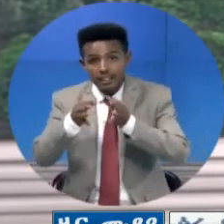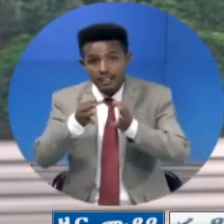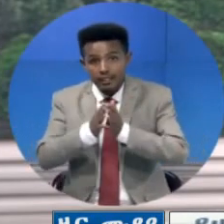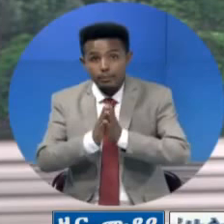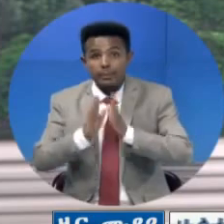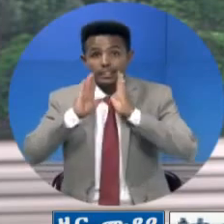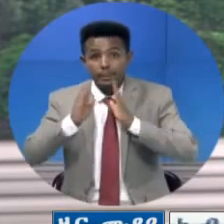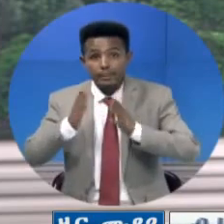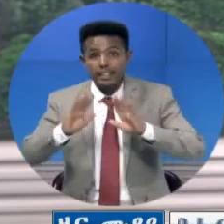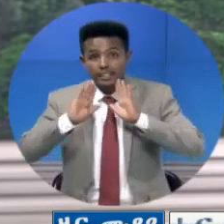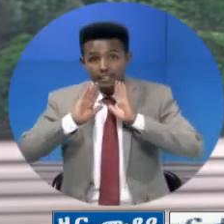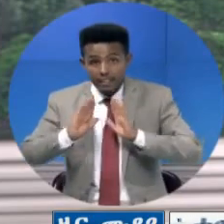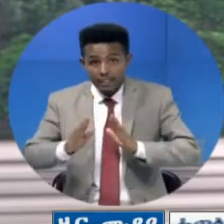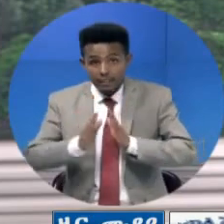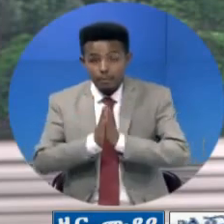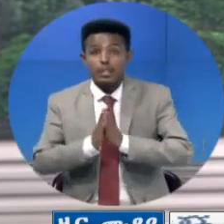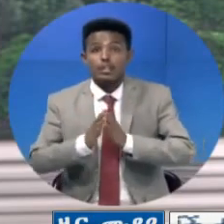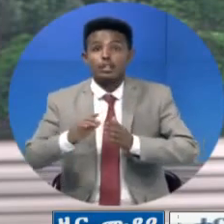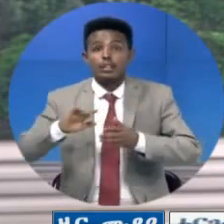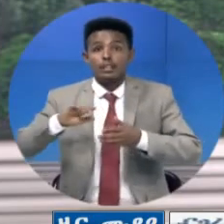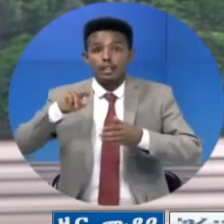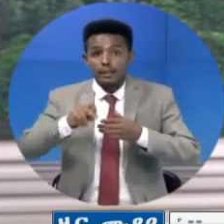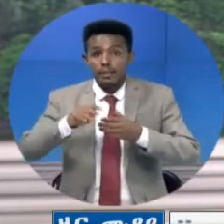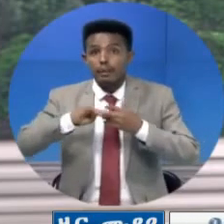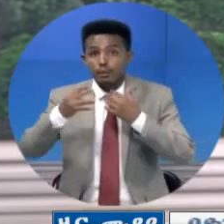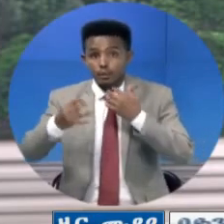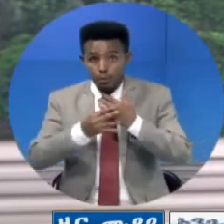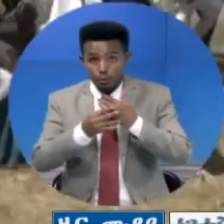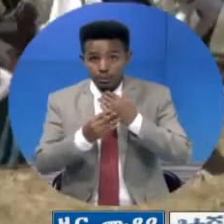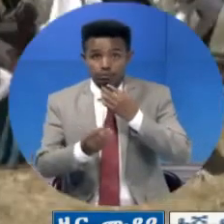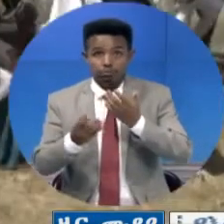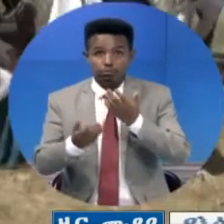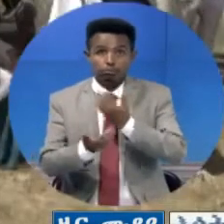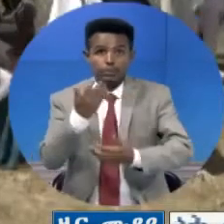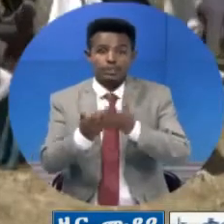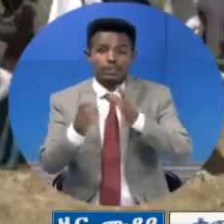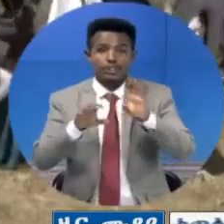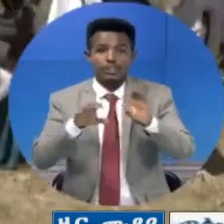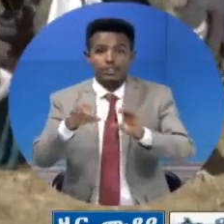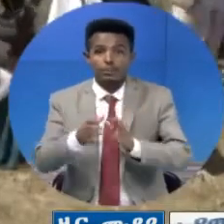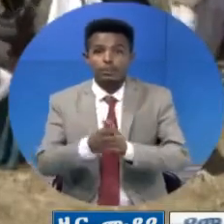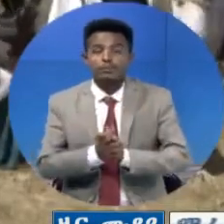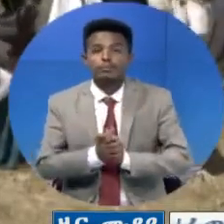በተሰሩ ስራዎች በደብረ ማርቆስ ከተማ ውይይት ተካሂዷል። ሰለሞን ጥበቡ።